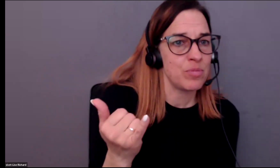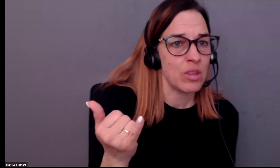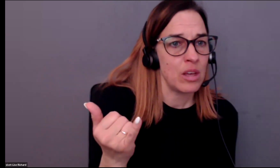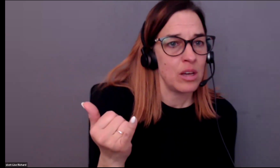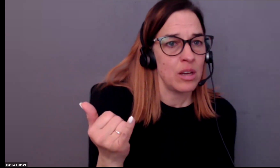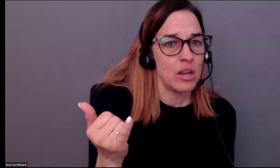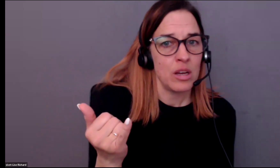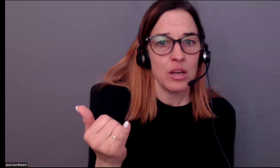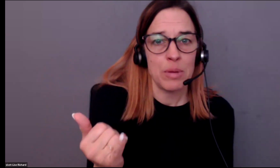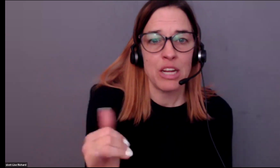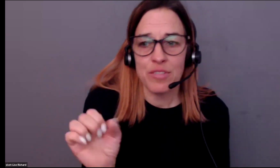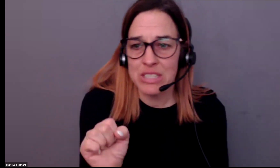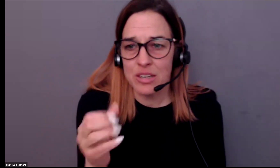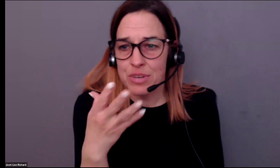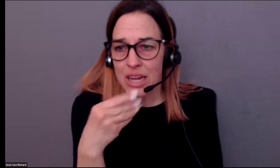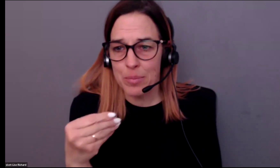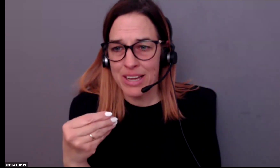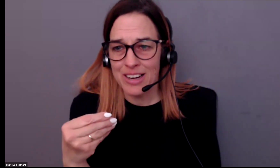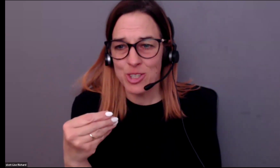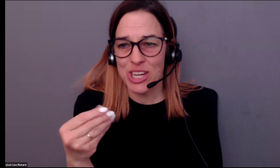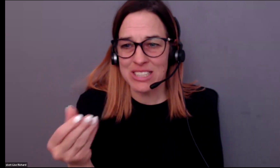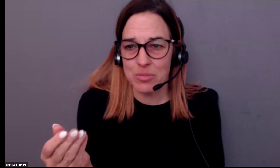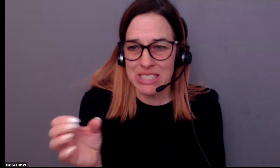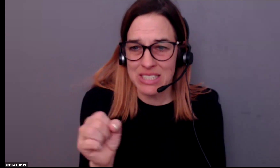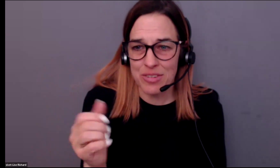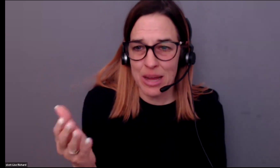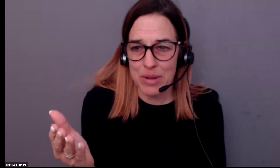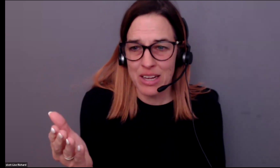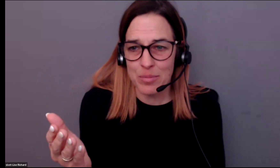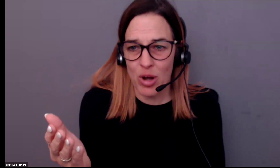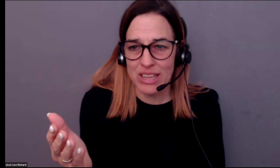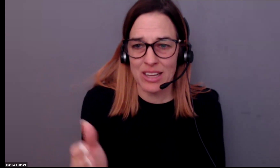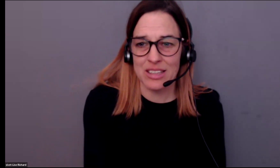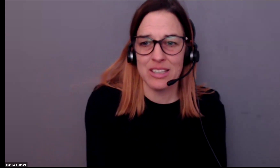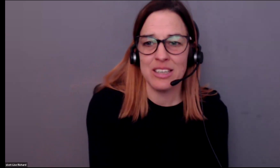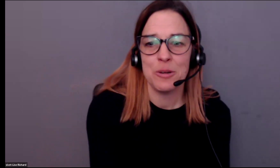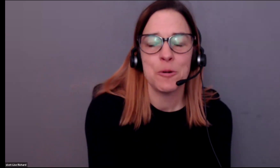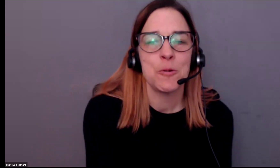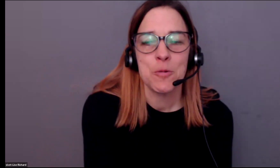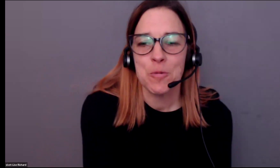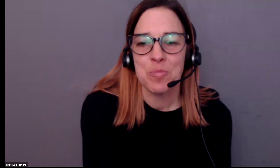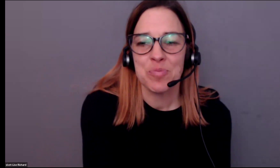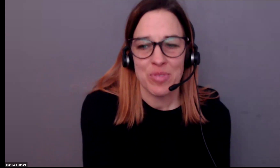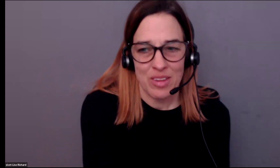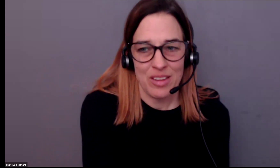Jarry. Mais là, il y avait Sylvie Labelle. Là, j'ai dit, ben, c'est Sylvie Labelle. Bon, attendez.